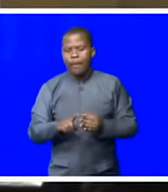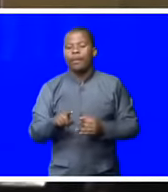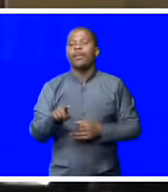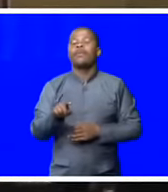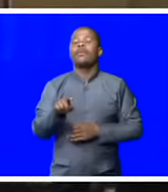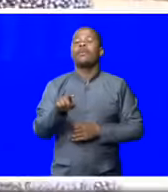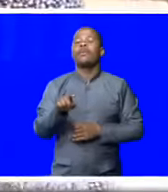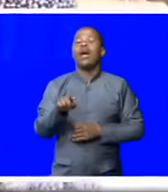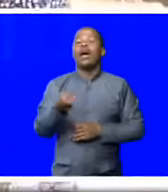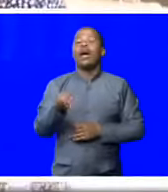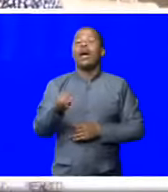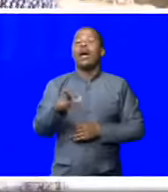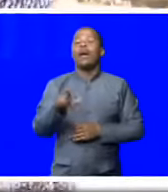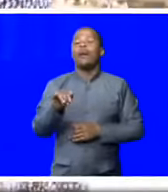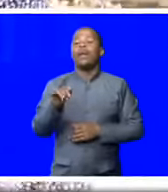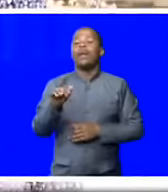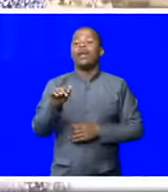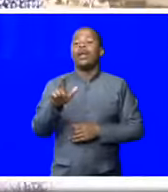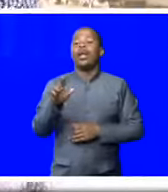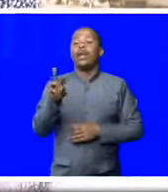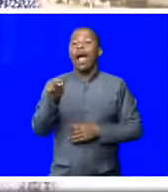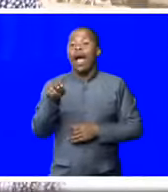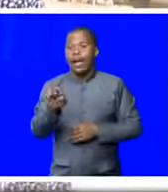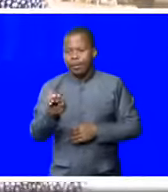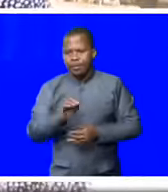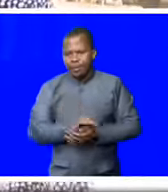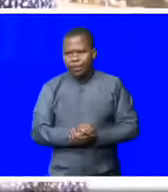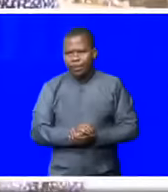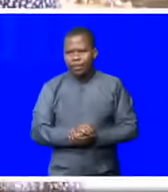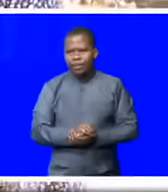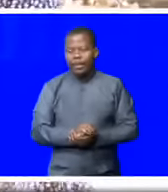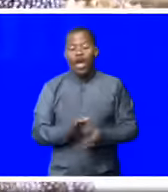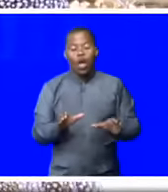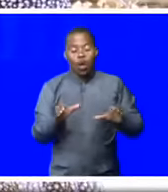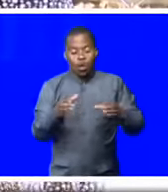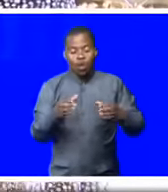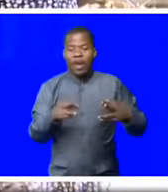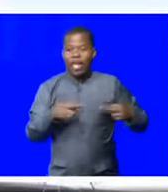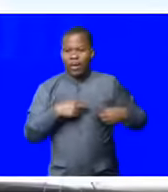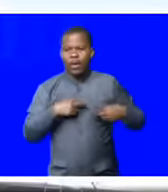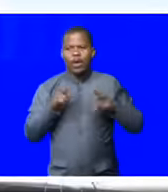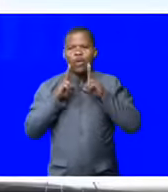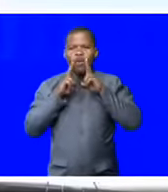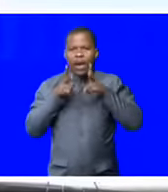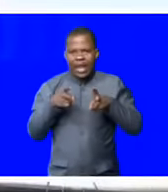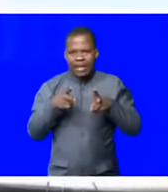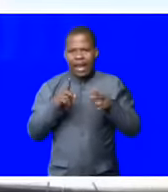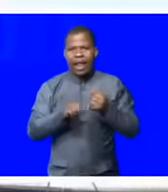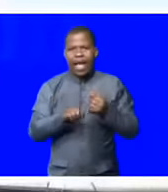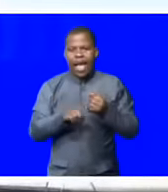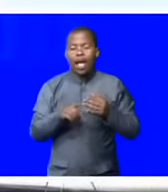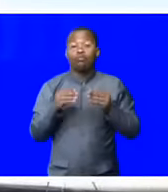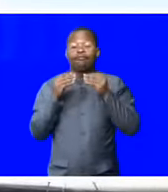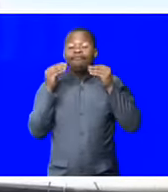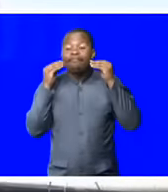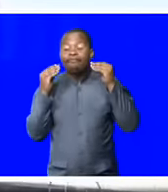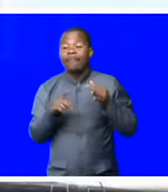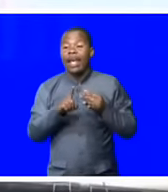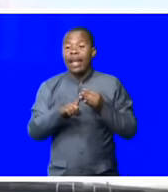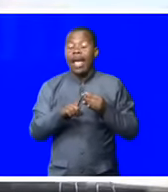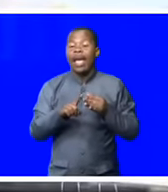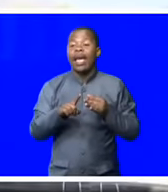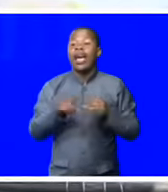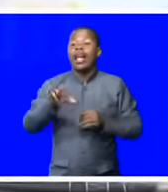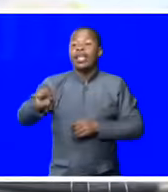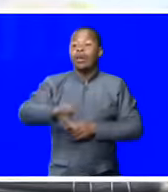lafaka ekhathi libandla letekuvakasha leSwatini kanye nelibandla lelibukete kuvakasha leMozambique kanye nasesifundzeni saseMpumalanga